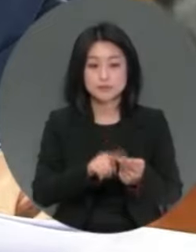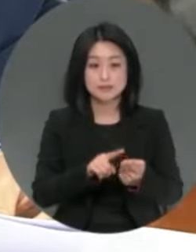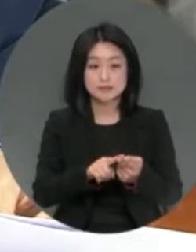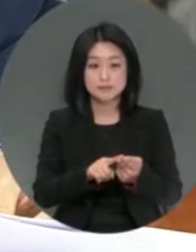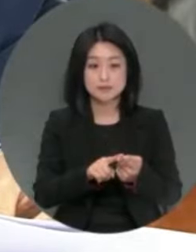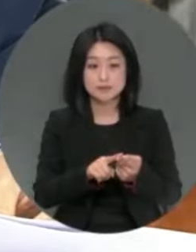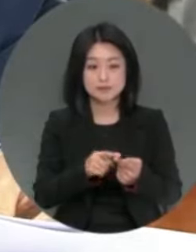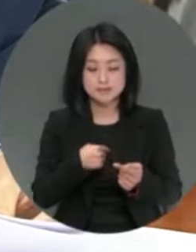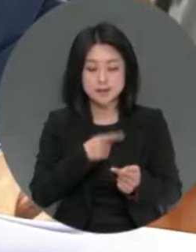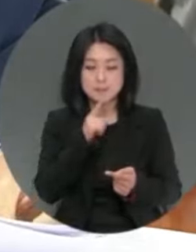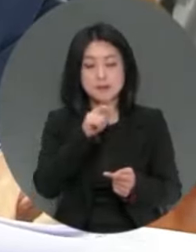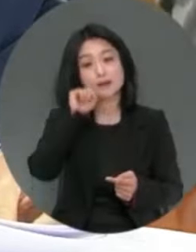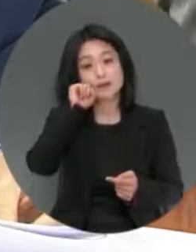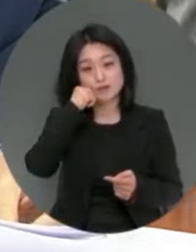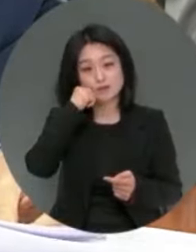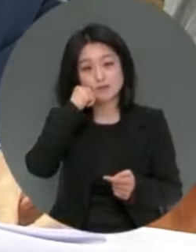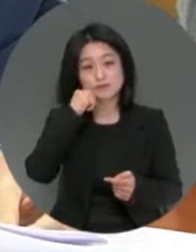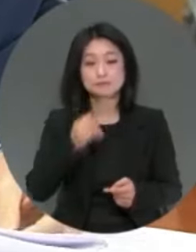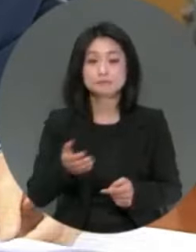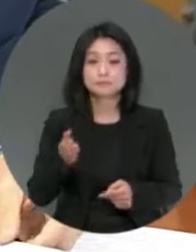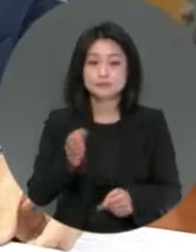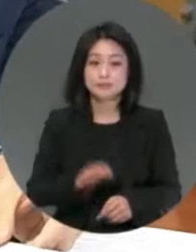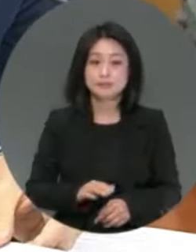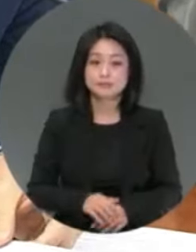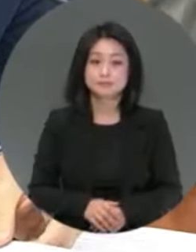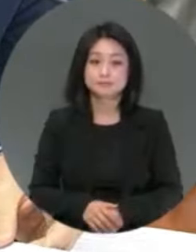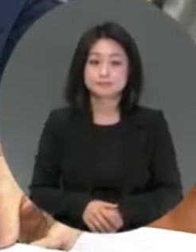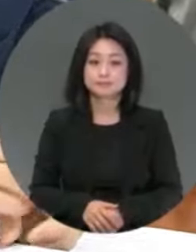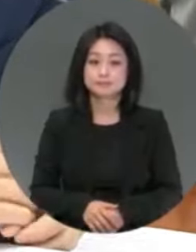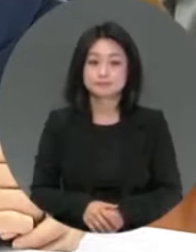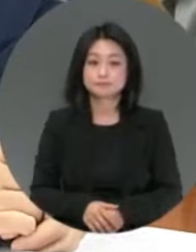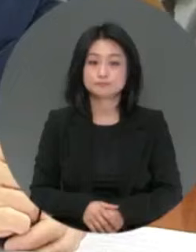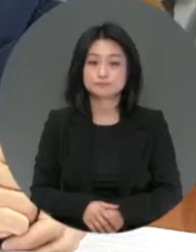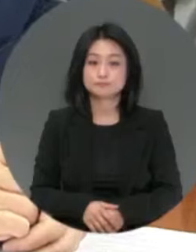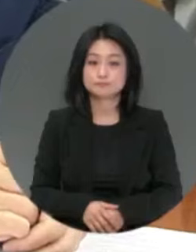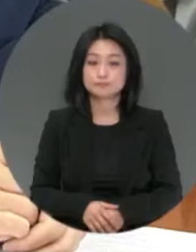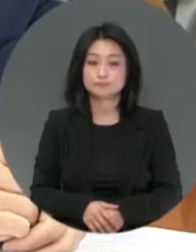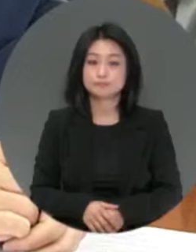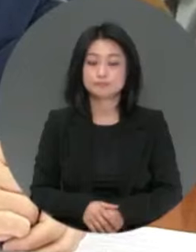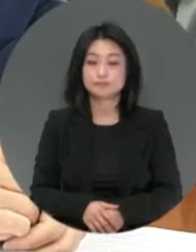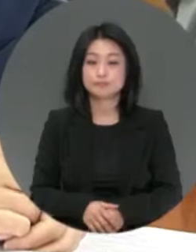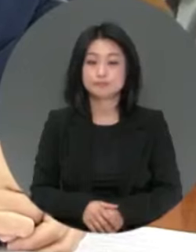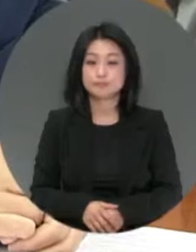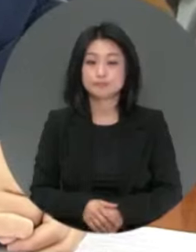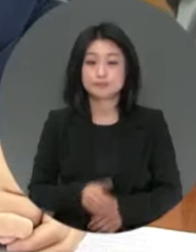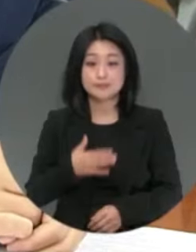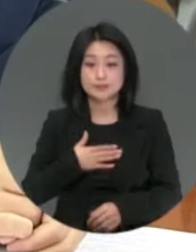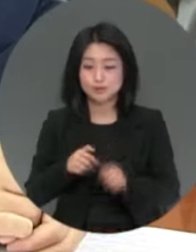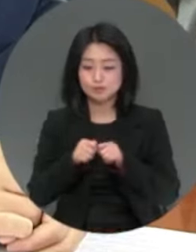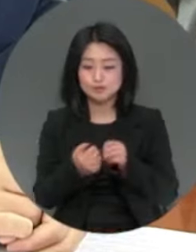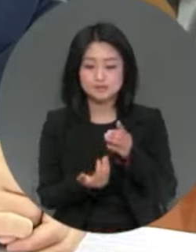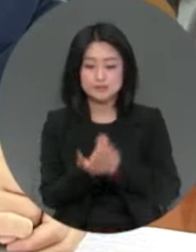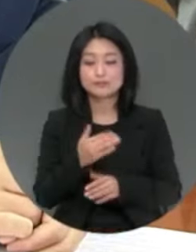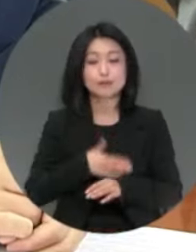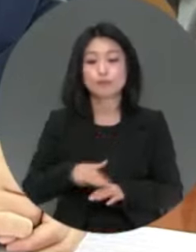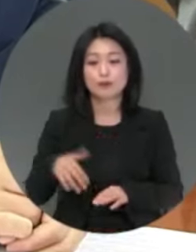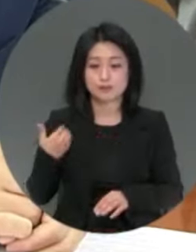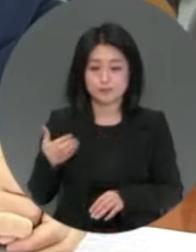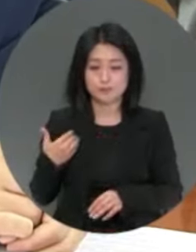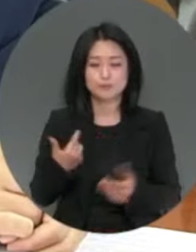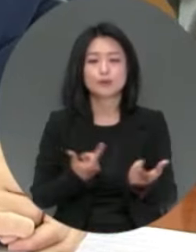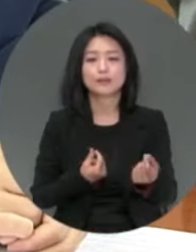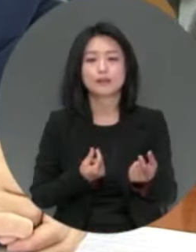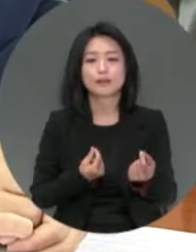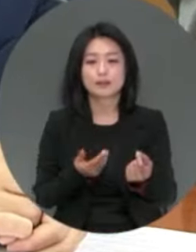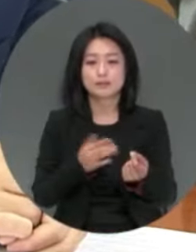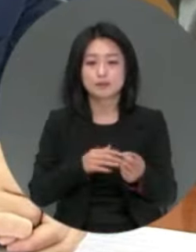어떻게 하겠다는지 말씀을 좀 올리기가 부적절해 보입니다. 후보자님, 저도 구체적 사건은 몰라요.